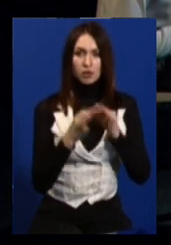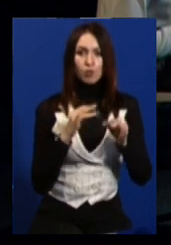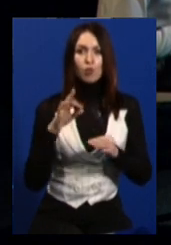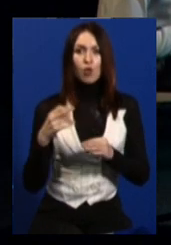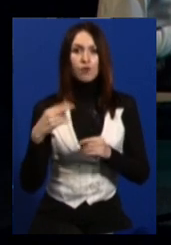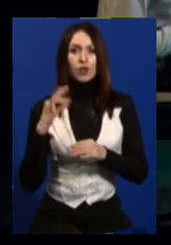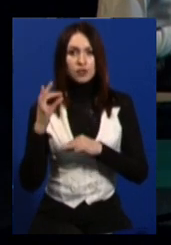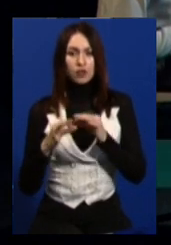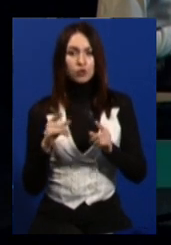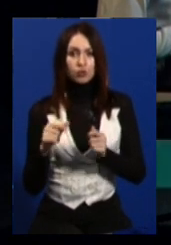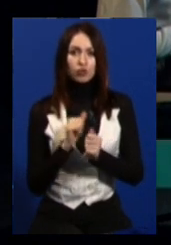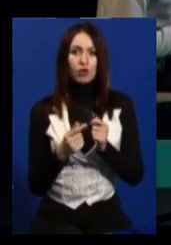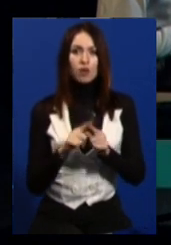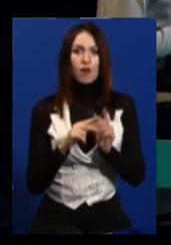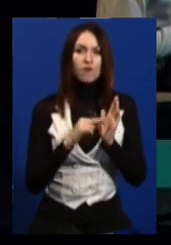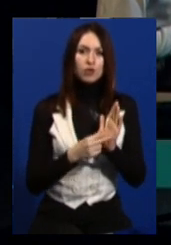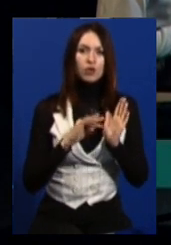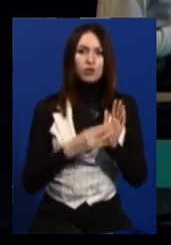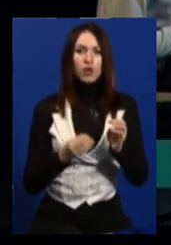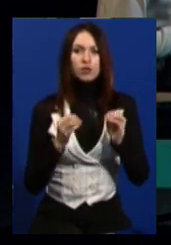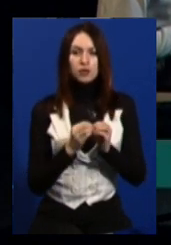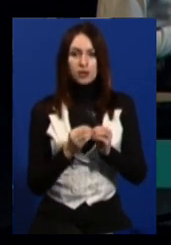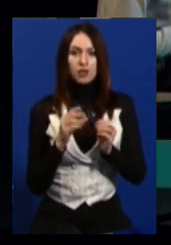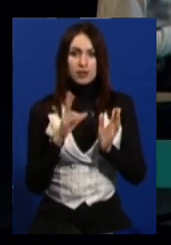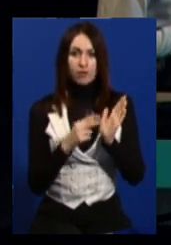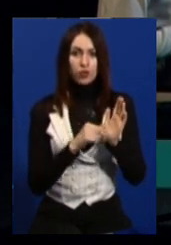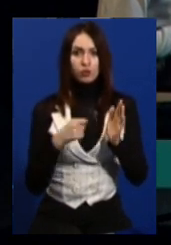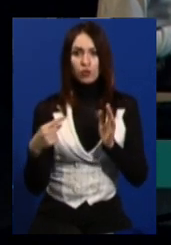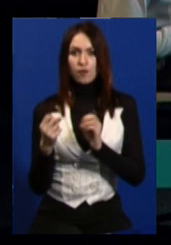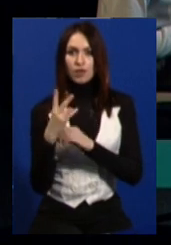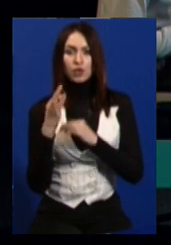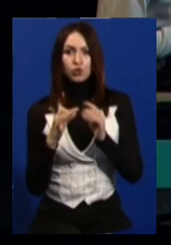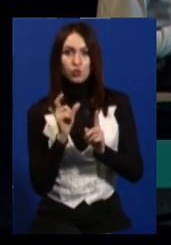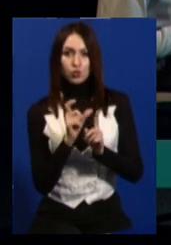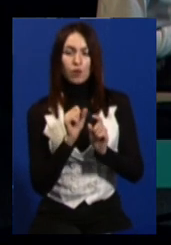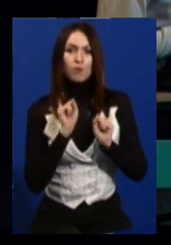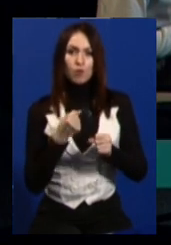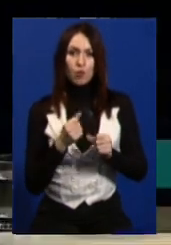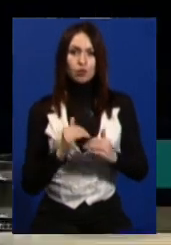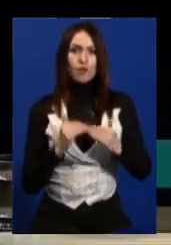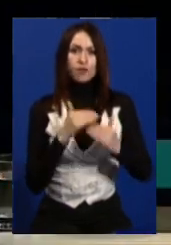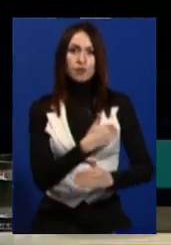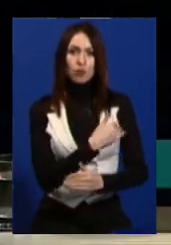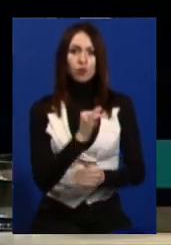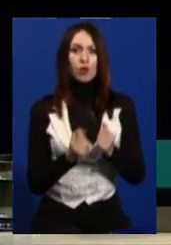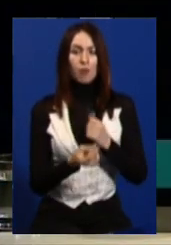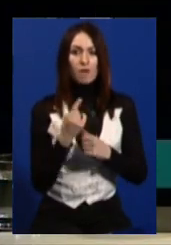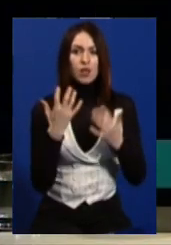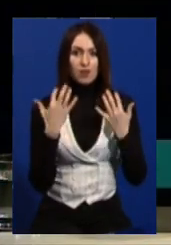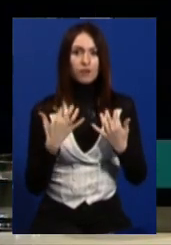20, чаще всего это 8, 9, 10, с 8 по 12 сутки, возможно повышение температуры и появление